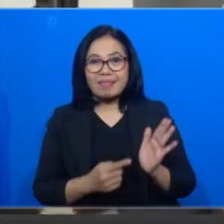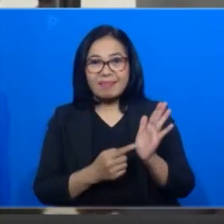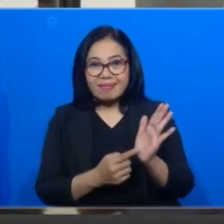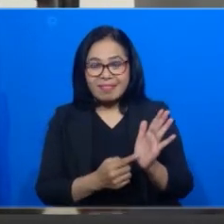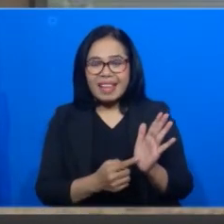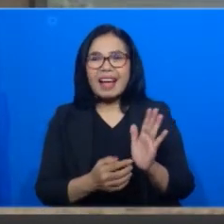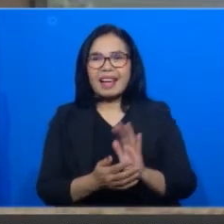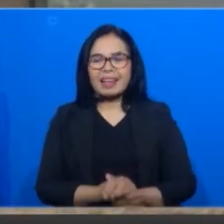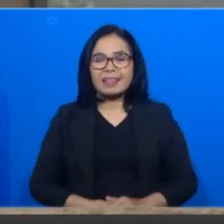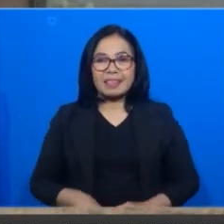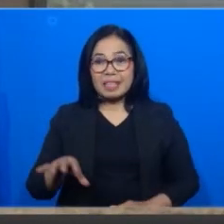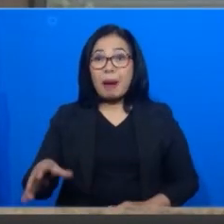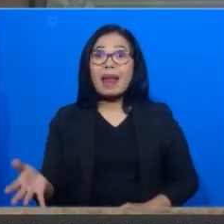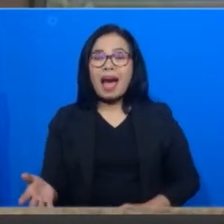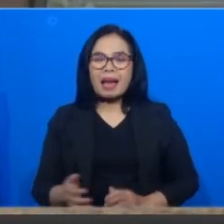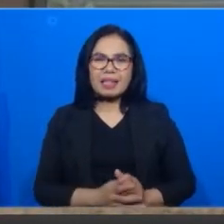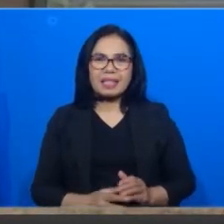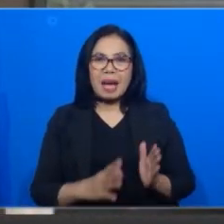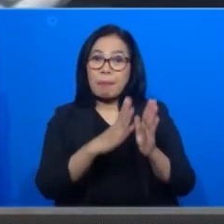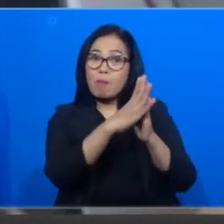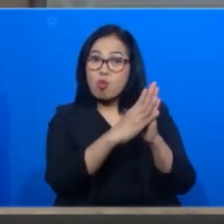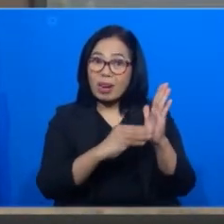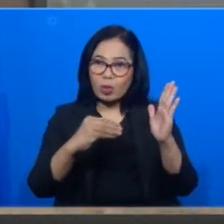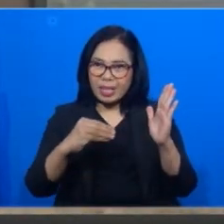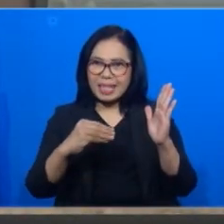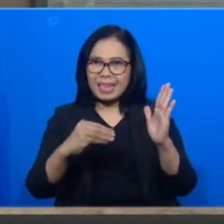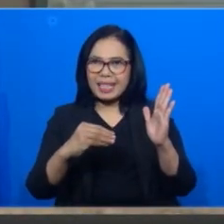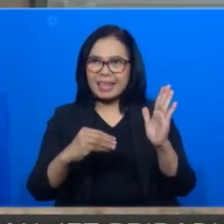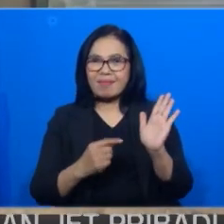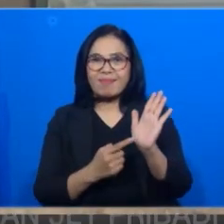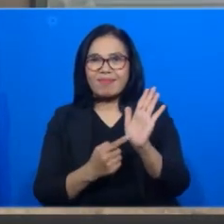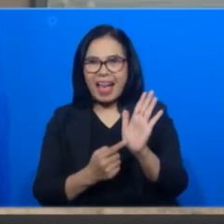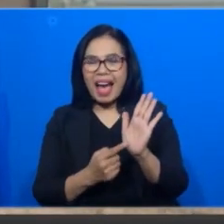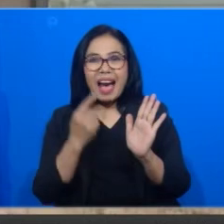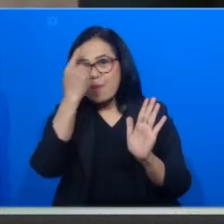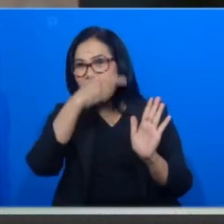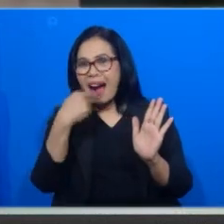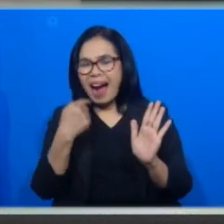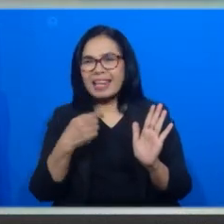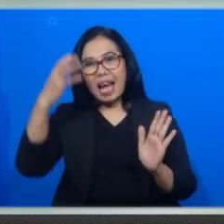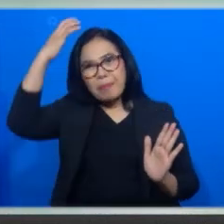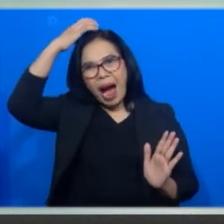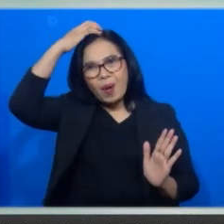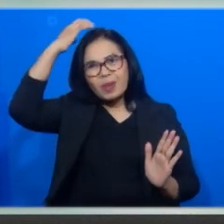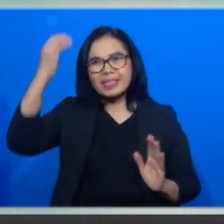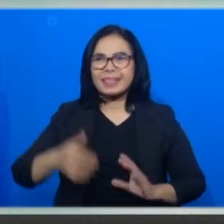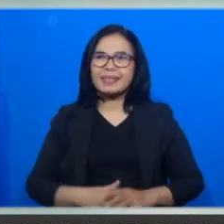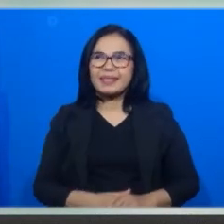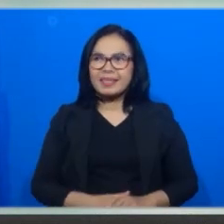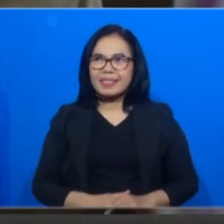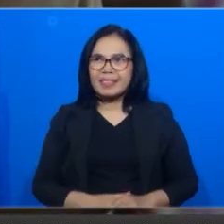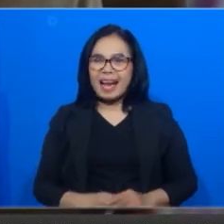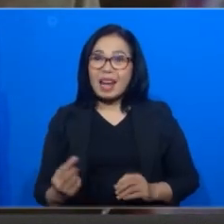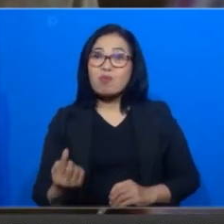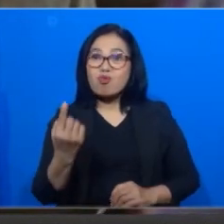Papua Nugini pada Rabu poster bendera dan pap reklame berwajah bergambar wajah Paus Fransiskus muncul di